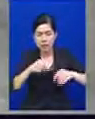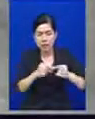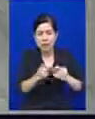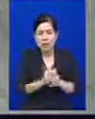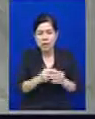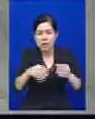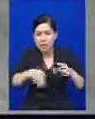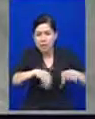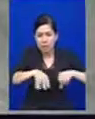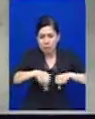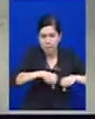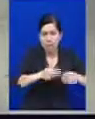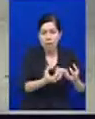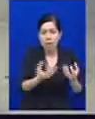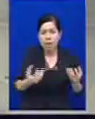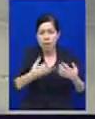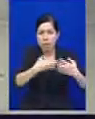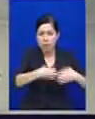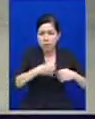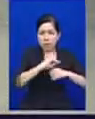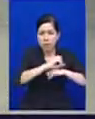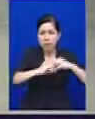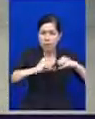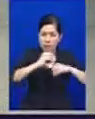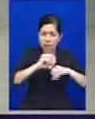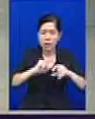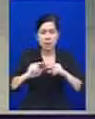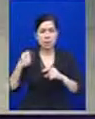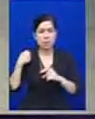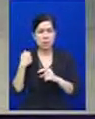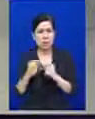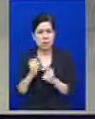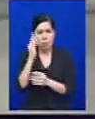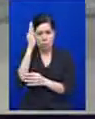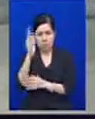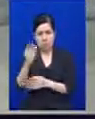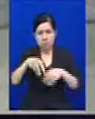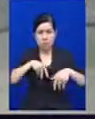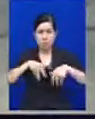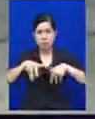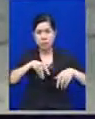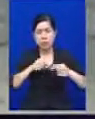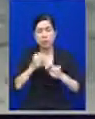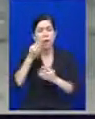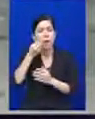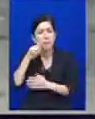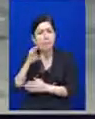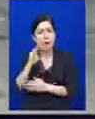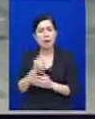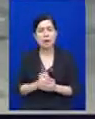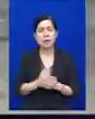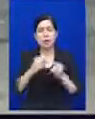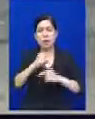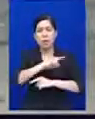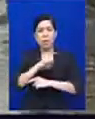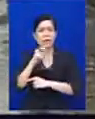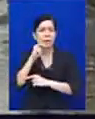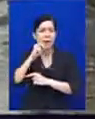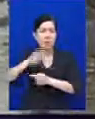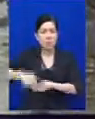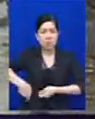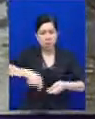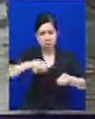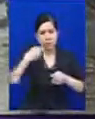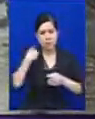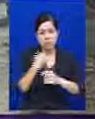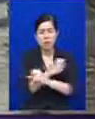ให้พ้นไหลทางภายในวันพรุ่งนี้ก่อนที่ประชาชนจะเดินทางกลับในช่วงของสงกรานต์เพื่อให้การจราจรนั้นไม่ติดขัดแล้วก็ป้อง